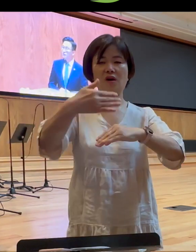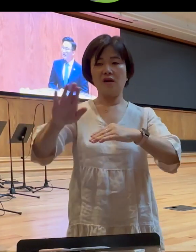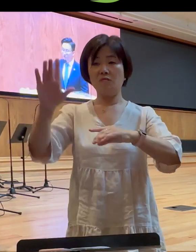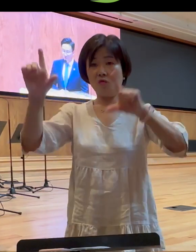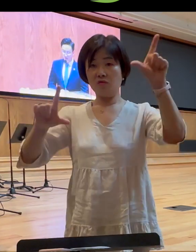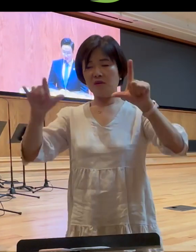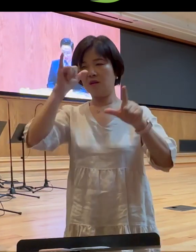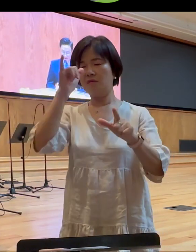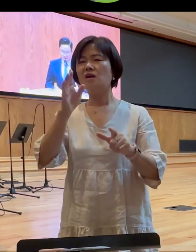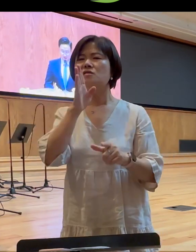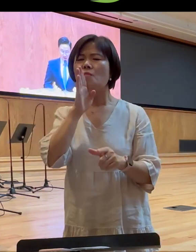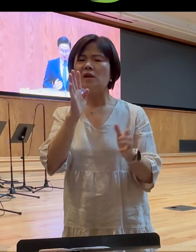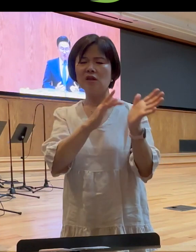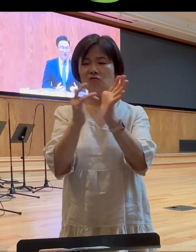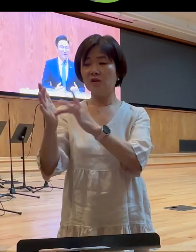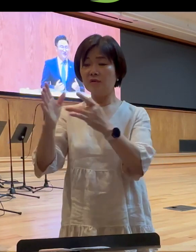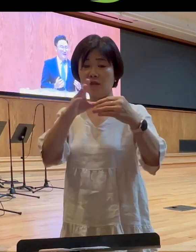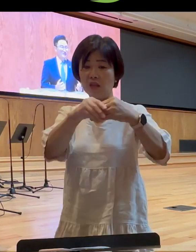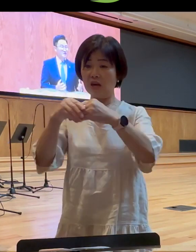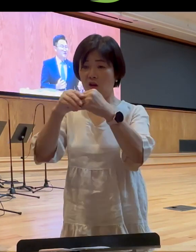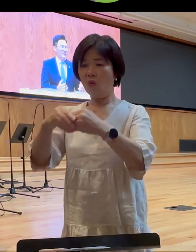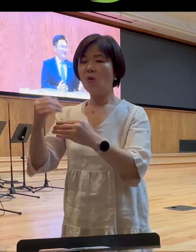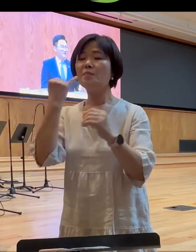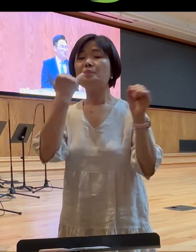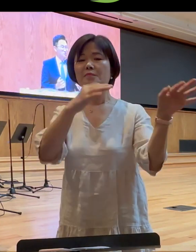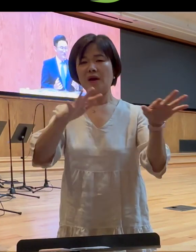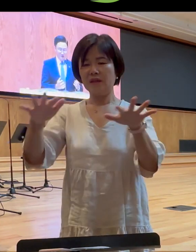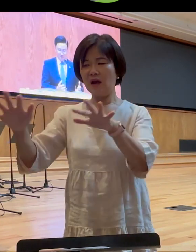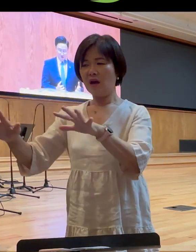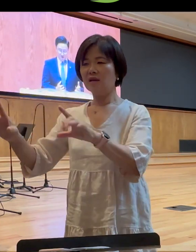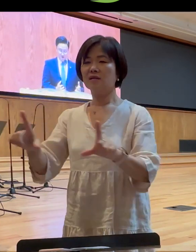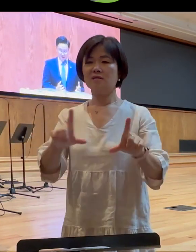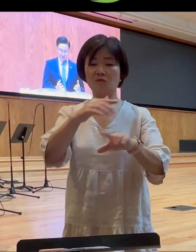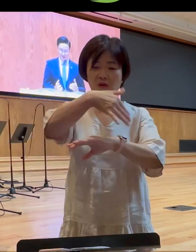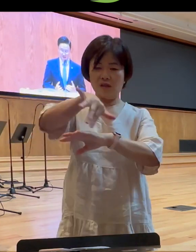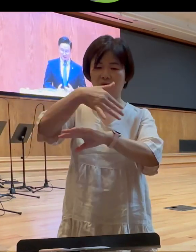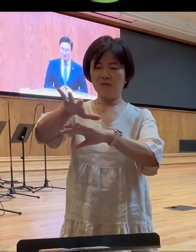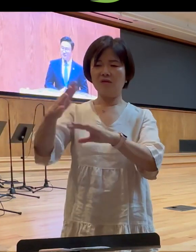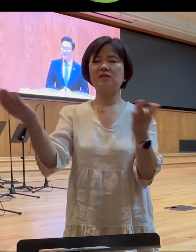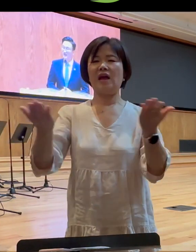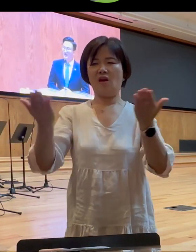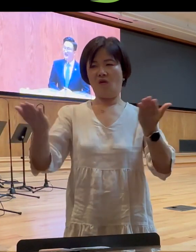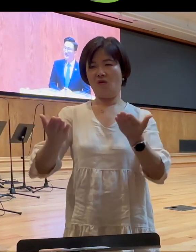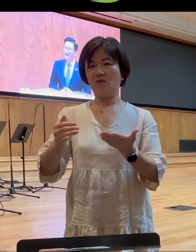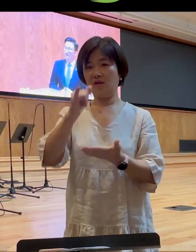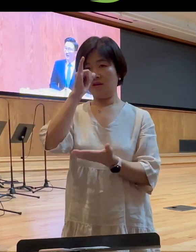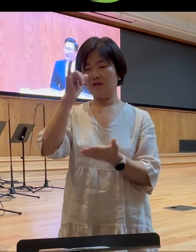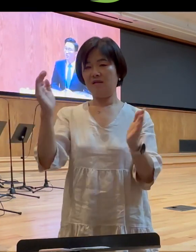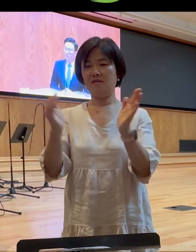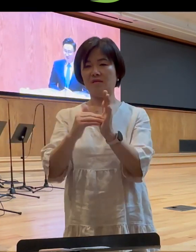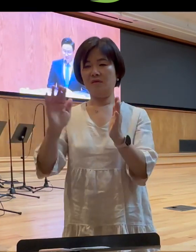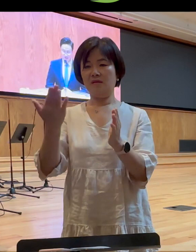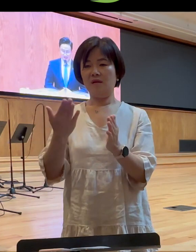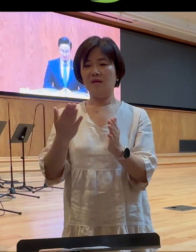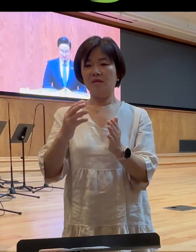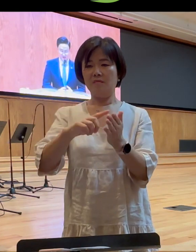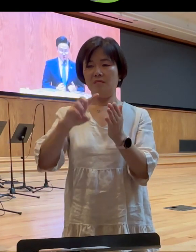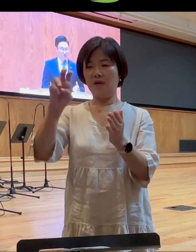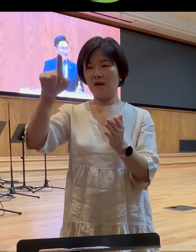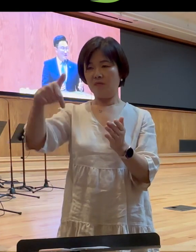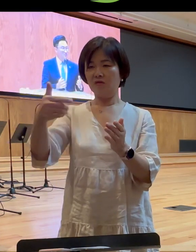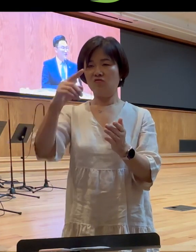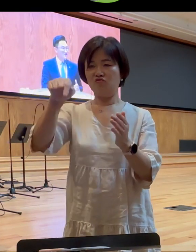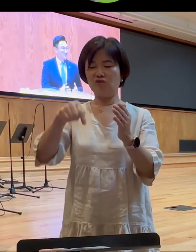실제로 예수님은 제자들을 데리고 갈릴리 바다를 누비면서 사역을 하셨습니다. 마가복음에서는 그